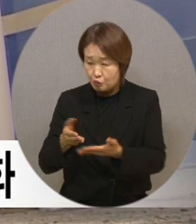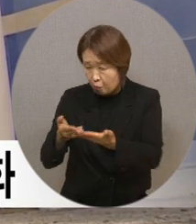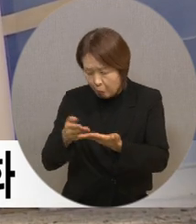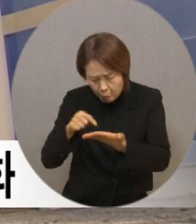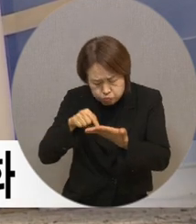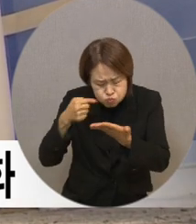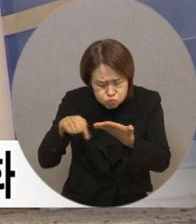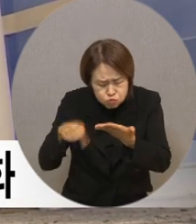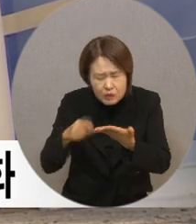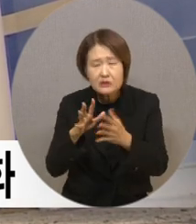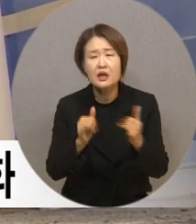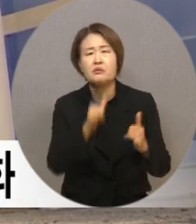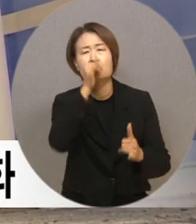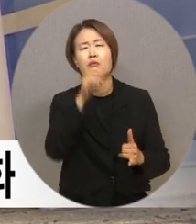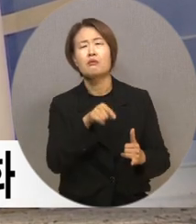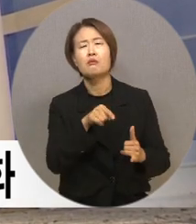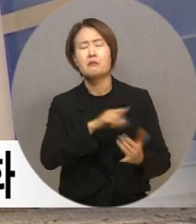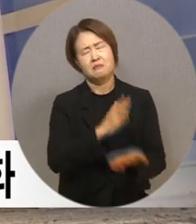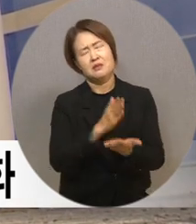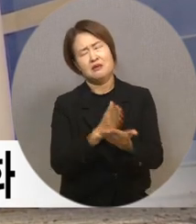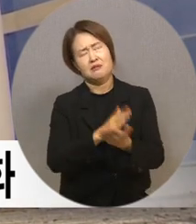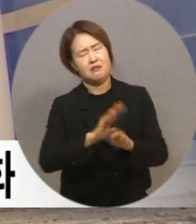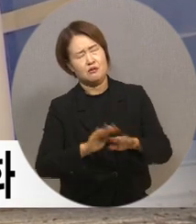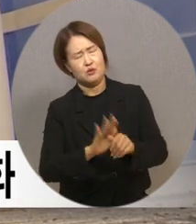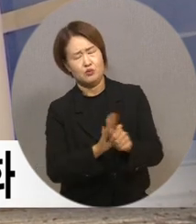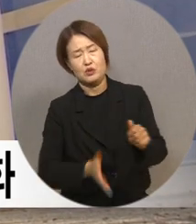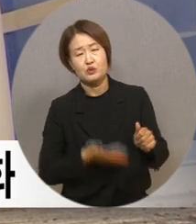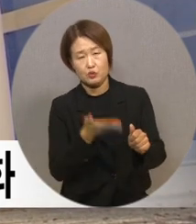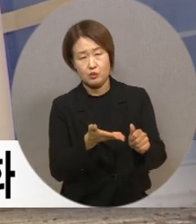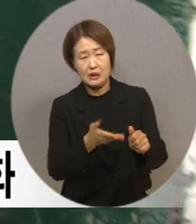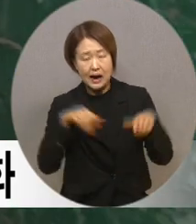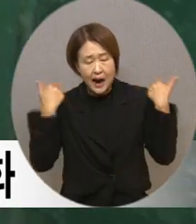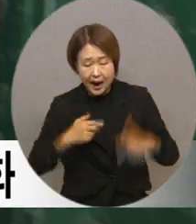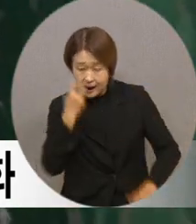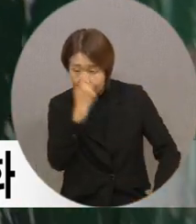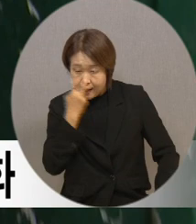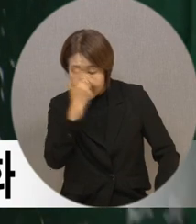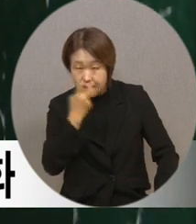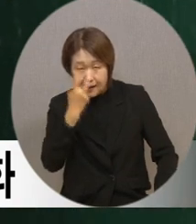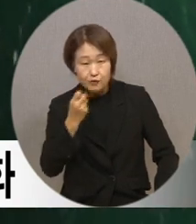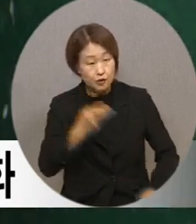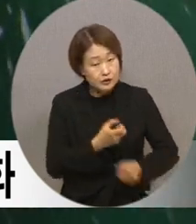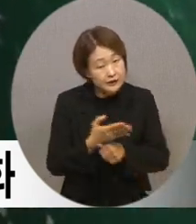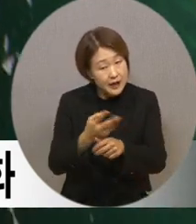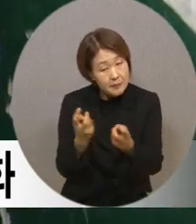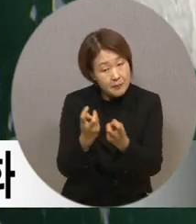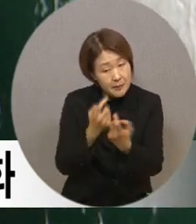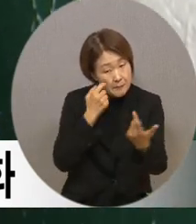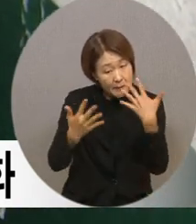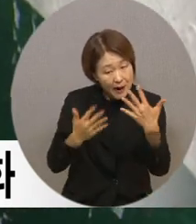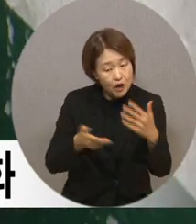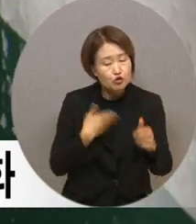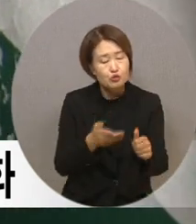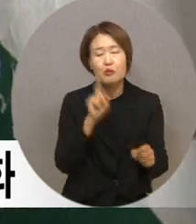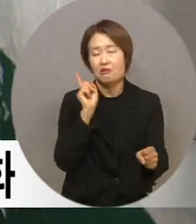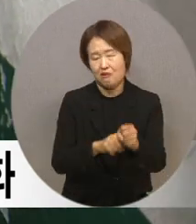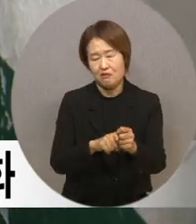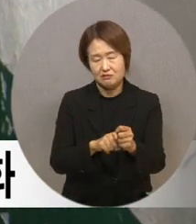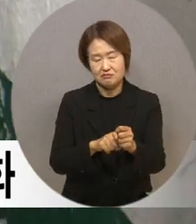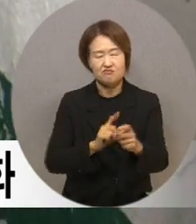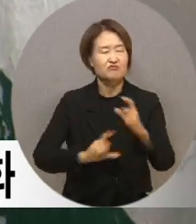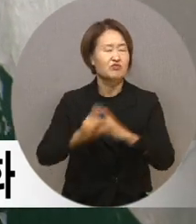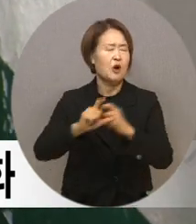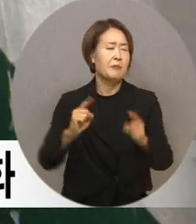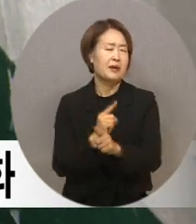못하는 사각지대가 발생하지 않도록 위기가구 모니터링 강화 등 전달 체계를 개선해 줄 것을 강조했습니다.